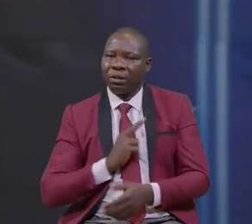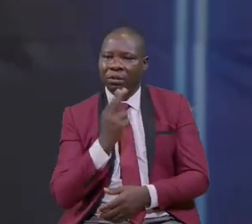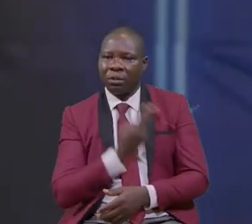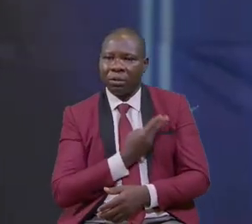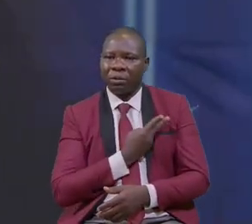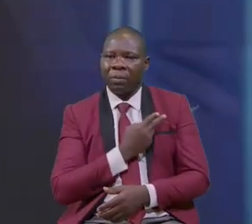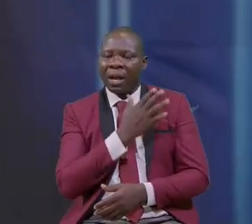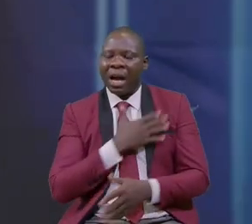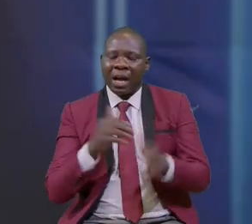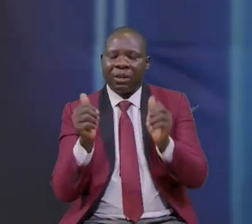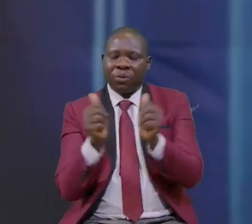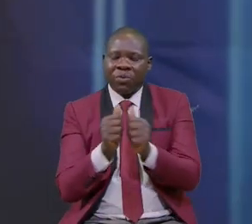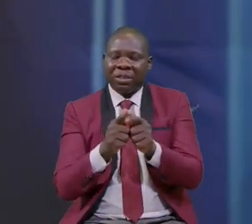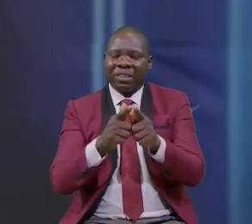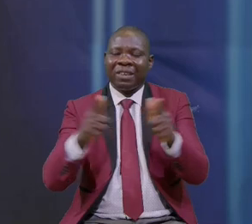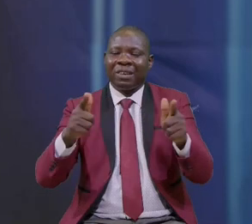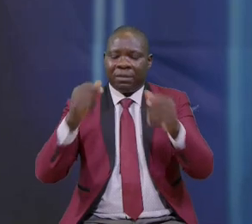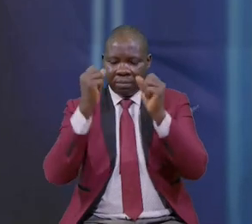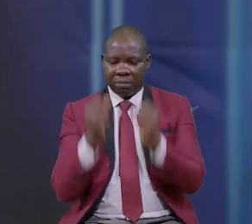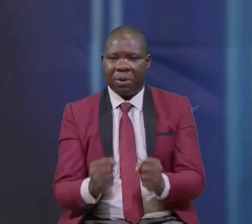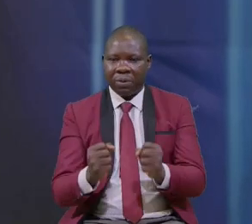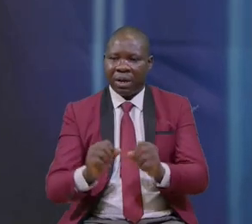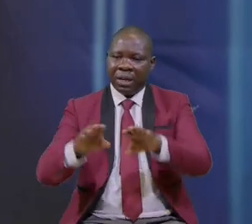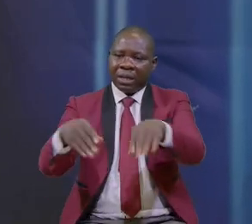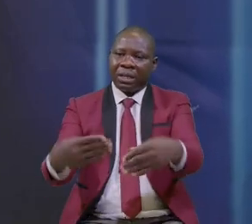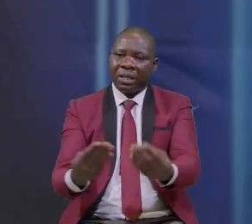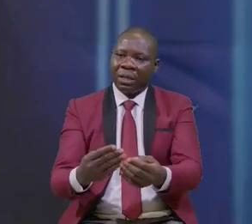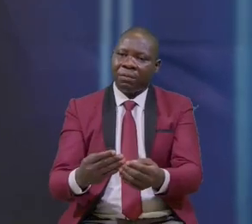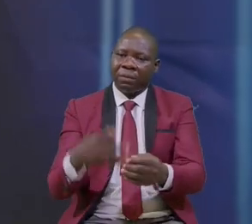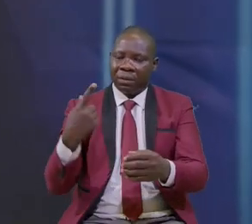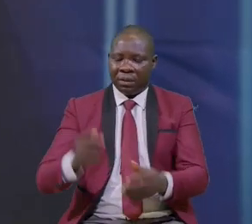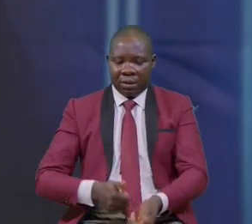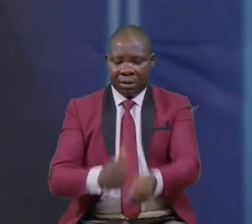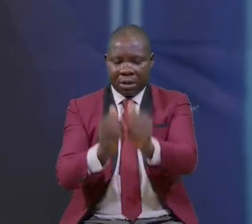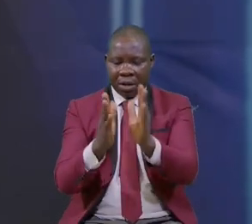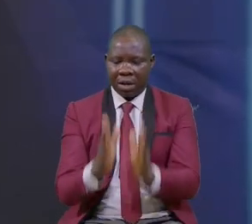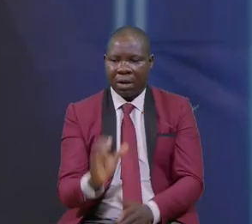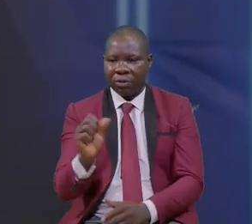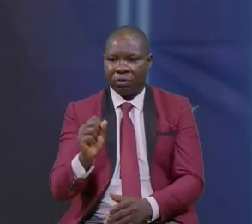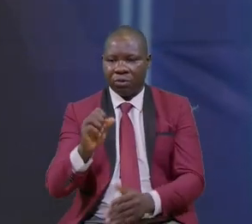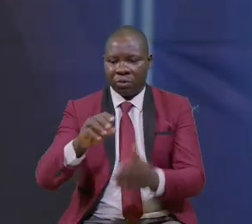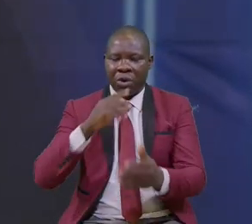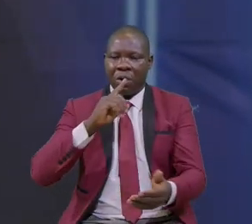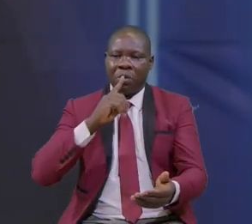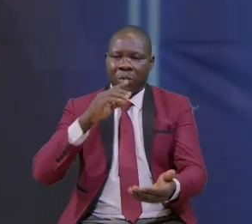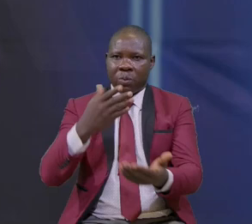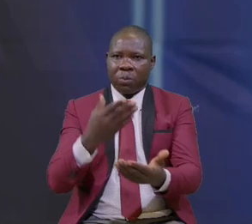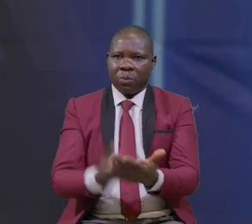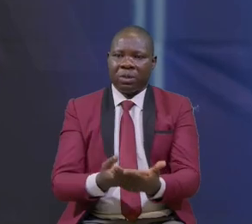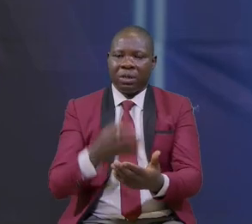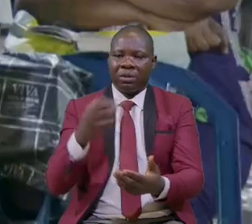dit les apôtres rendaient avec beaucoup de force témoignage de la direction du